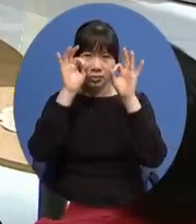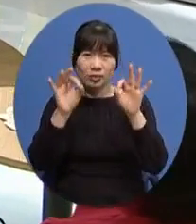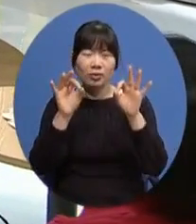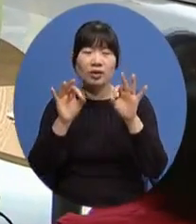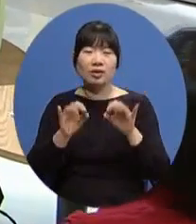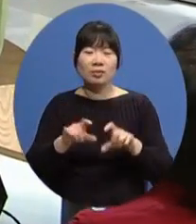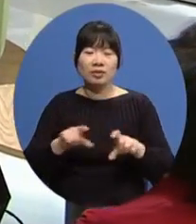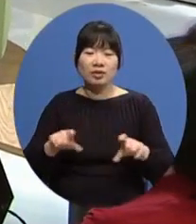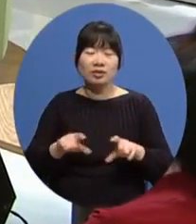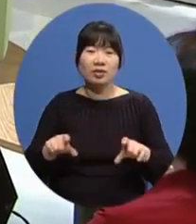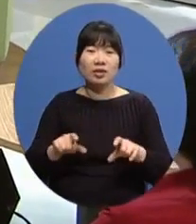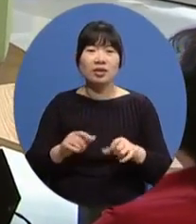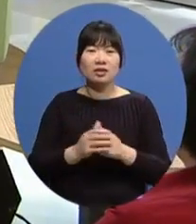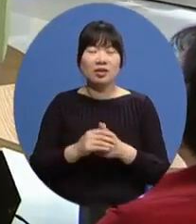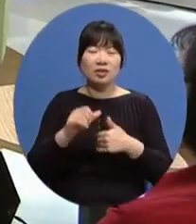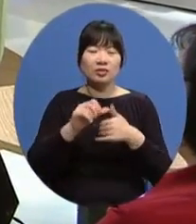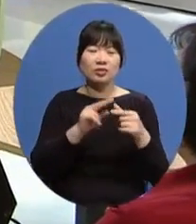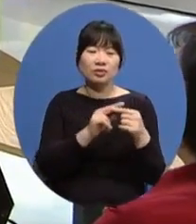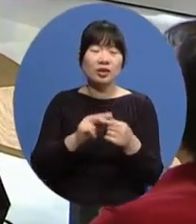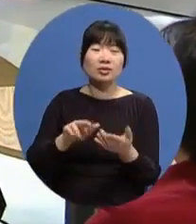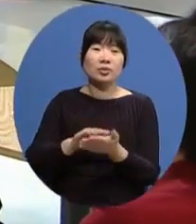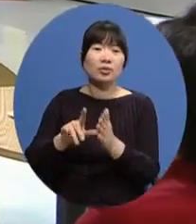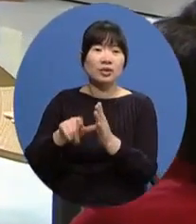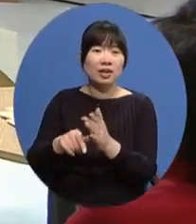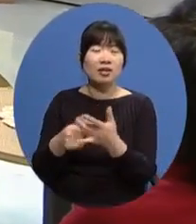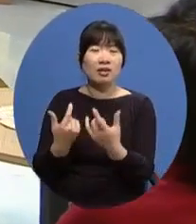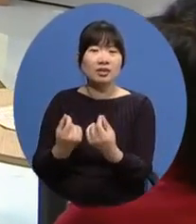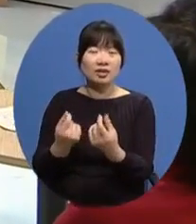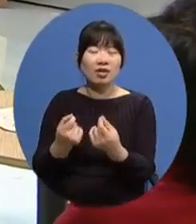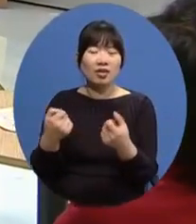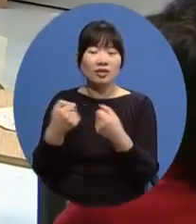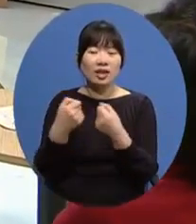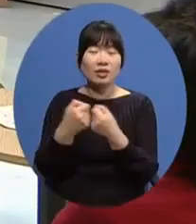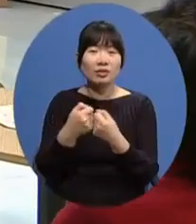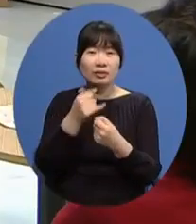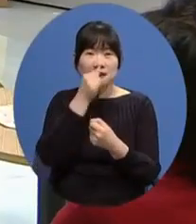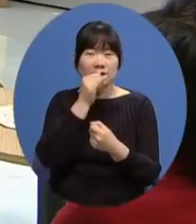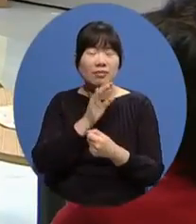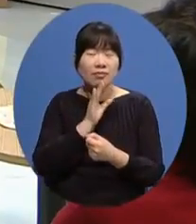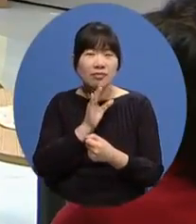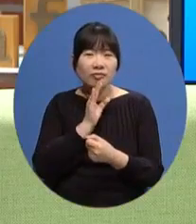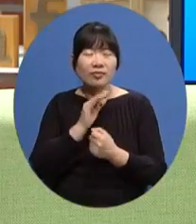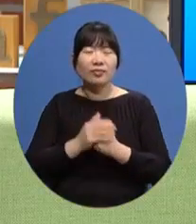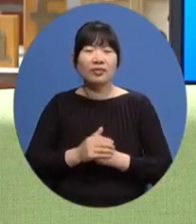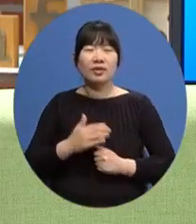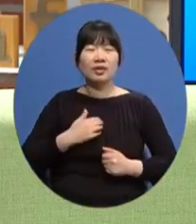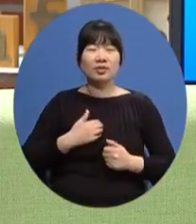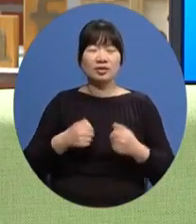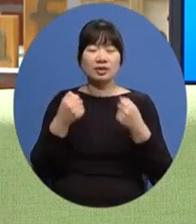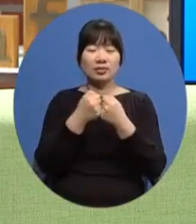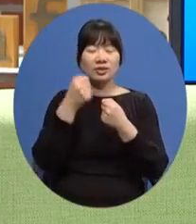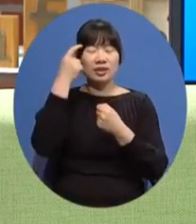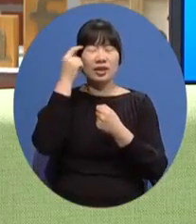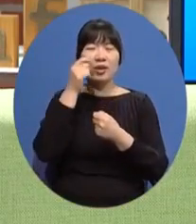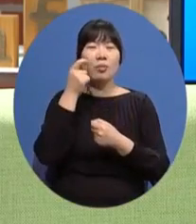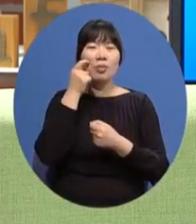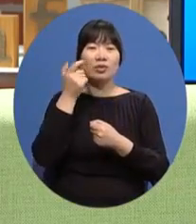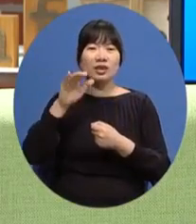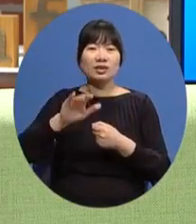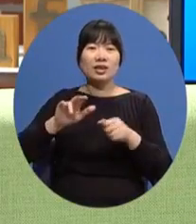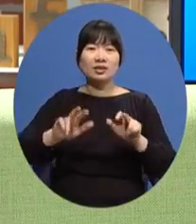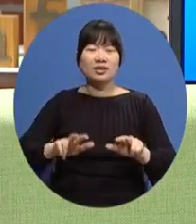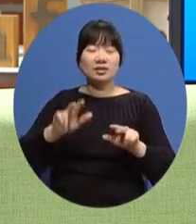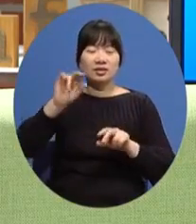보였어요. 네. 평소에도 건우랑 노실 때 좀 그런 다툼이 있는 편이신가요? 전 다툼이라고 생각은 못했었는데